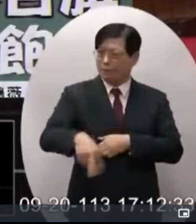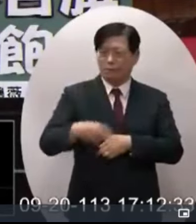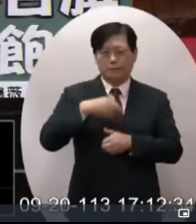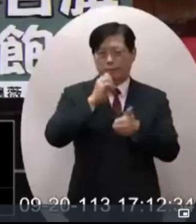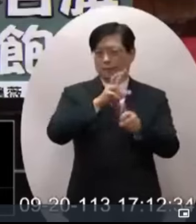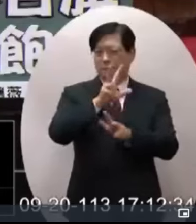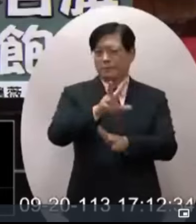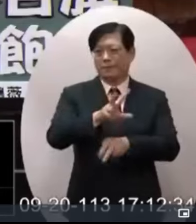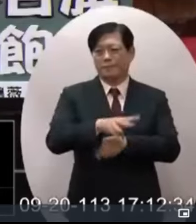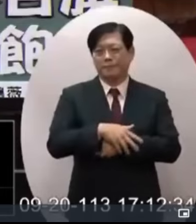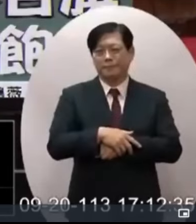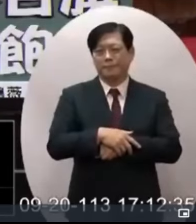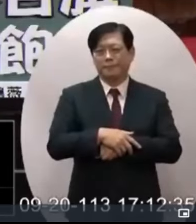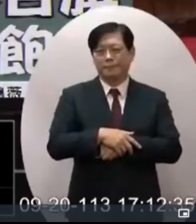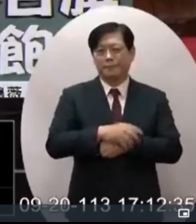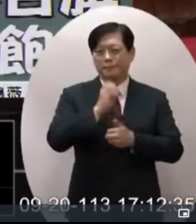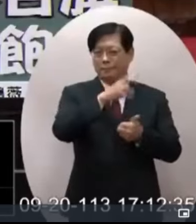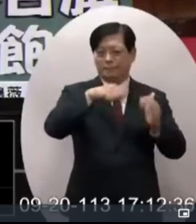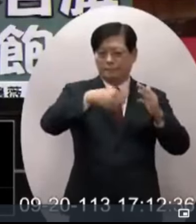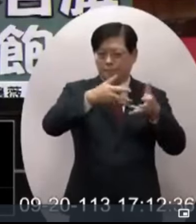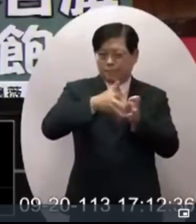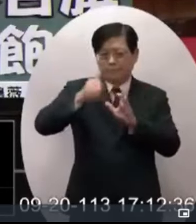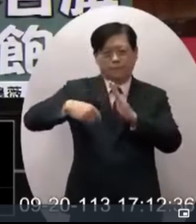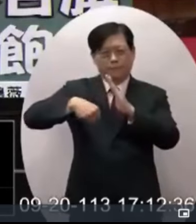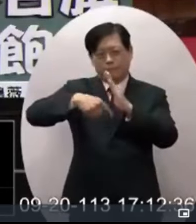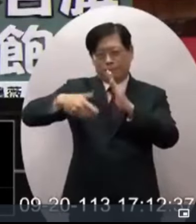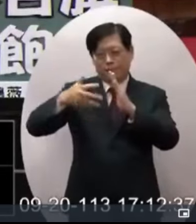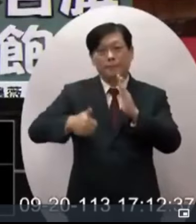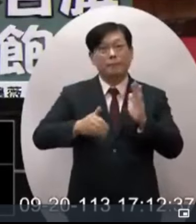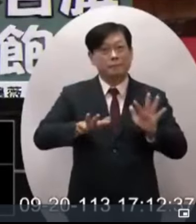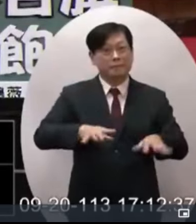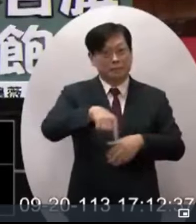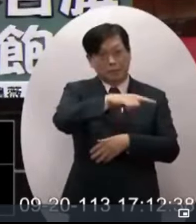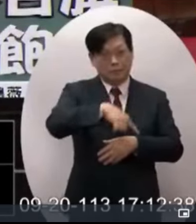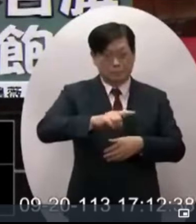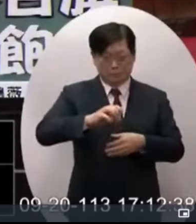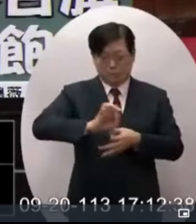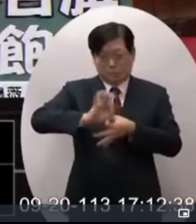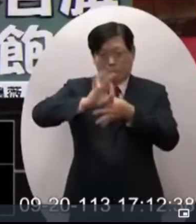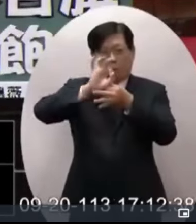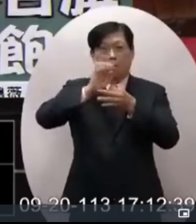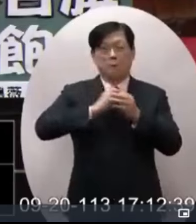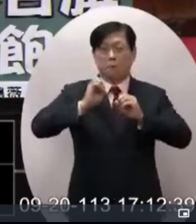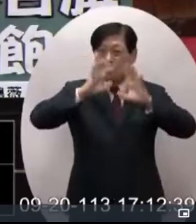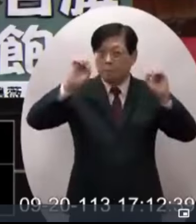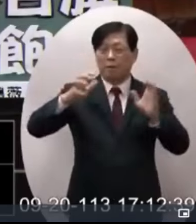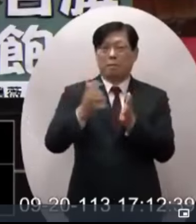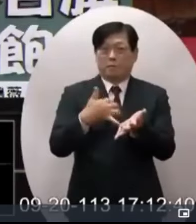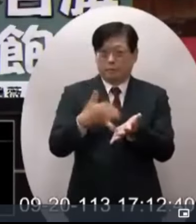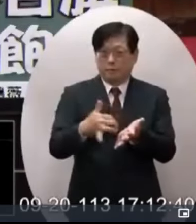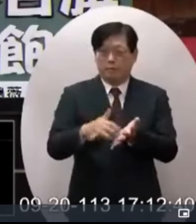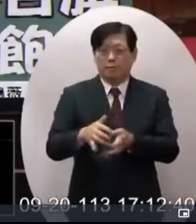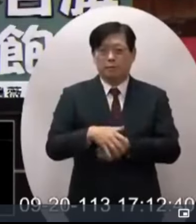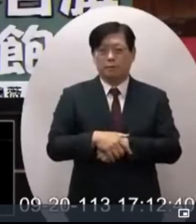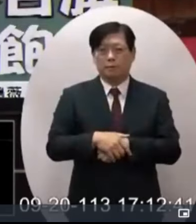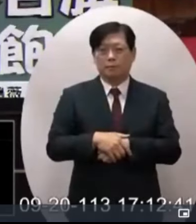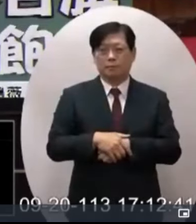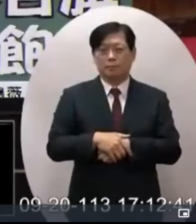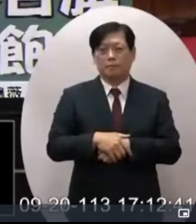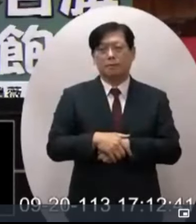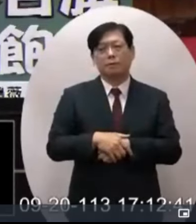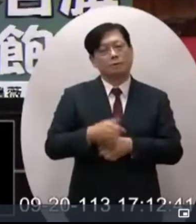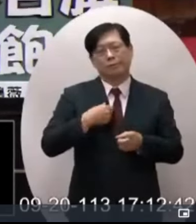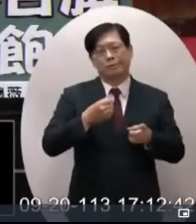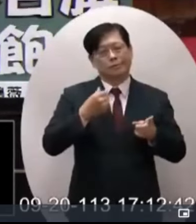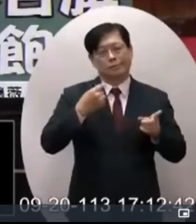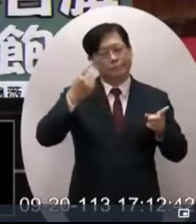接告诉我们院长，告诉我们部会首长，你们现在增加的大幅增加的媒体行销预算，我们